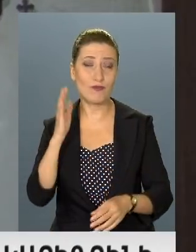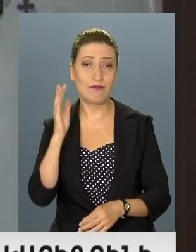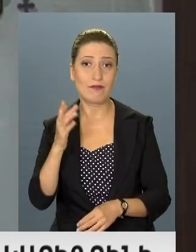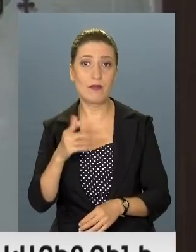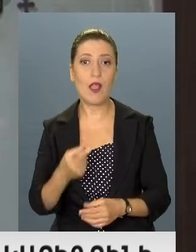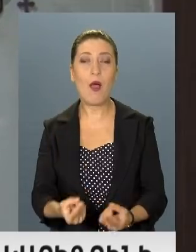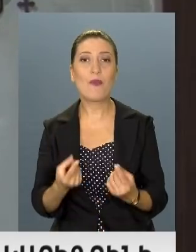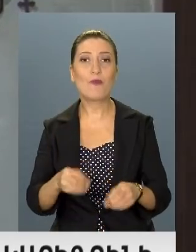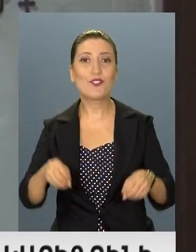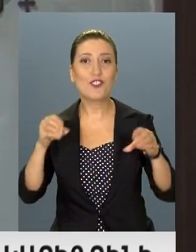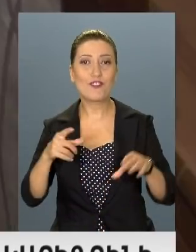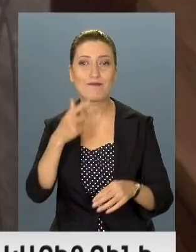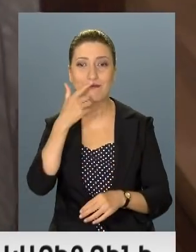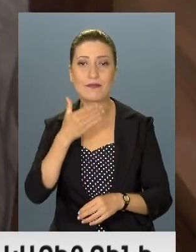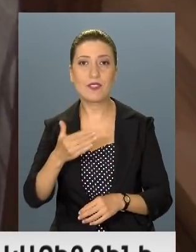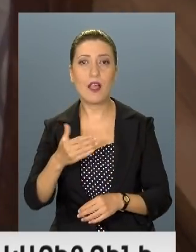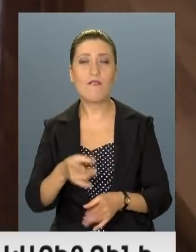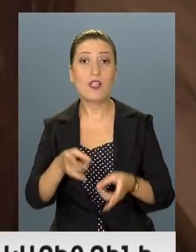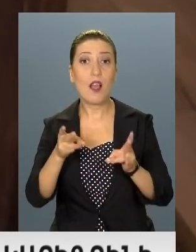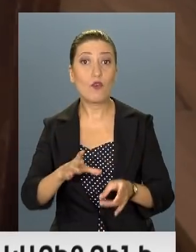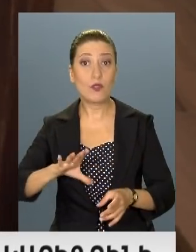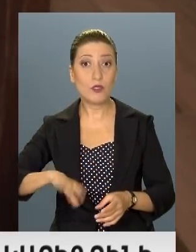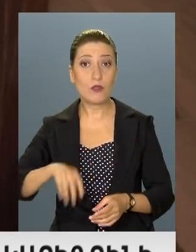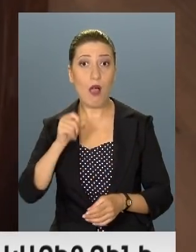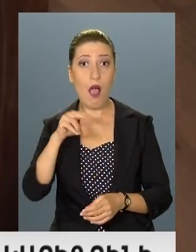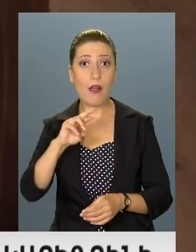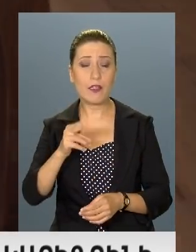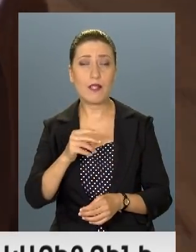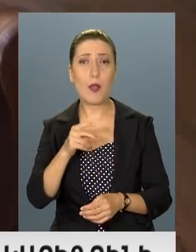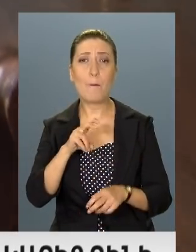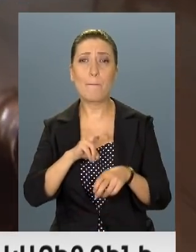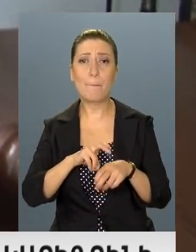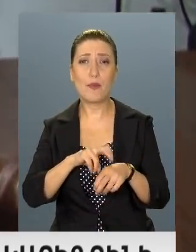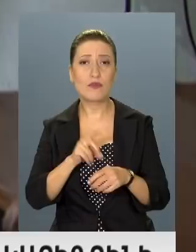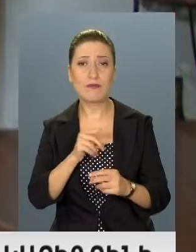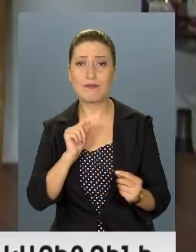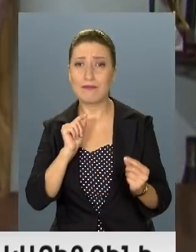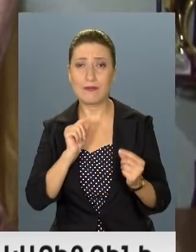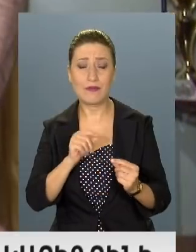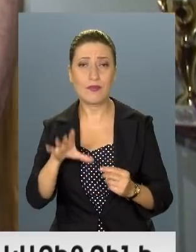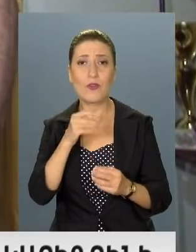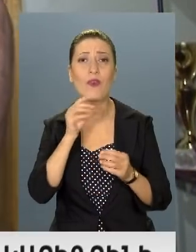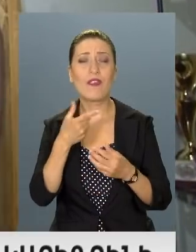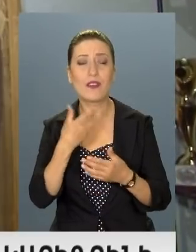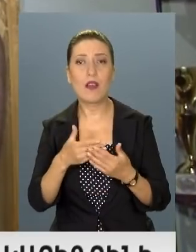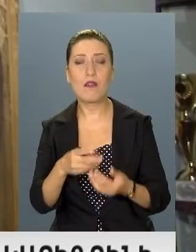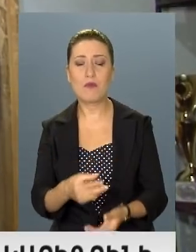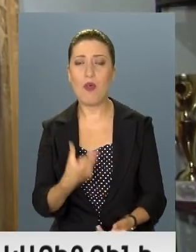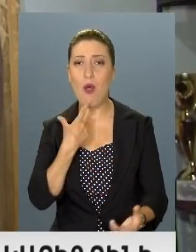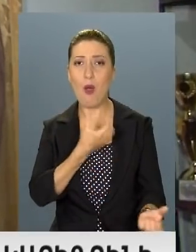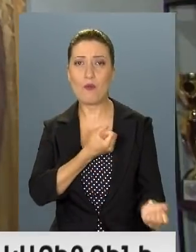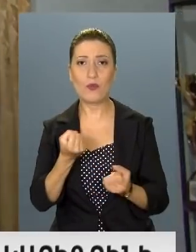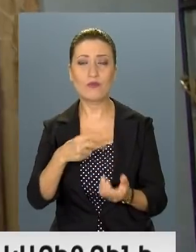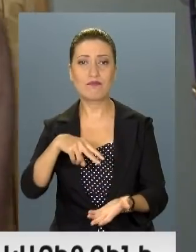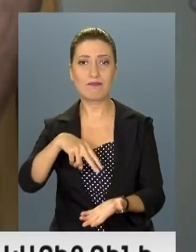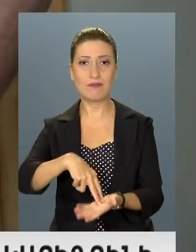հրաշքը դեռ առջևում էր։ Հայկը վիրավորվելուց 8 ամիս անց հակառակ բժշկության բոլոր տեսական ու գործնական օրինակների ամուր կանգնեց այն նույն